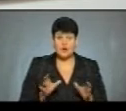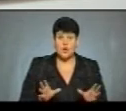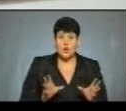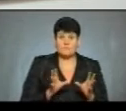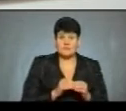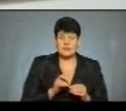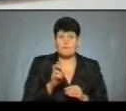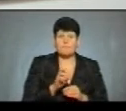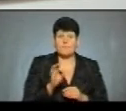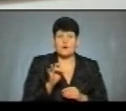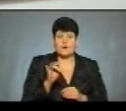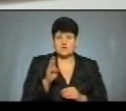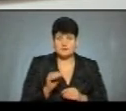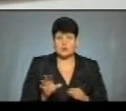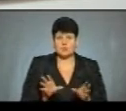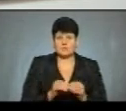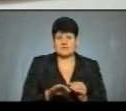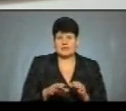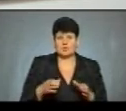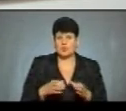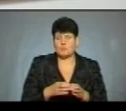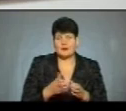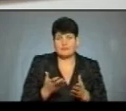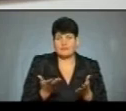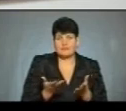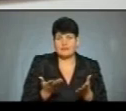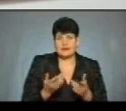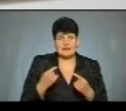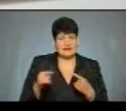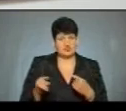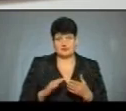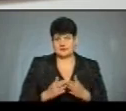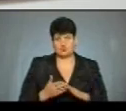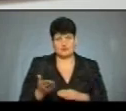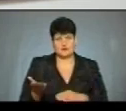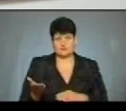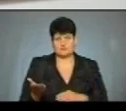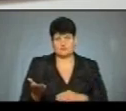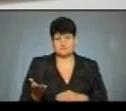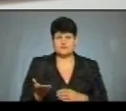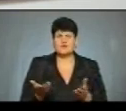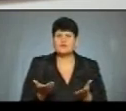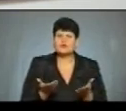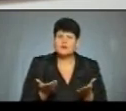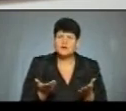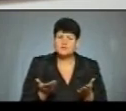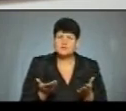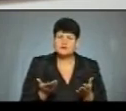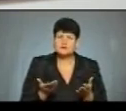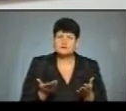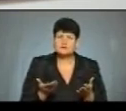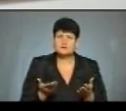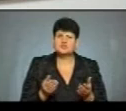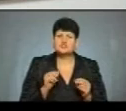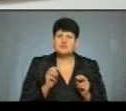з Борщівською об'єднаною територіальною громадою, де зовсім інша ситуація. То якими критеріями сьогодні